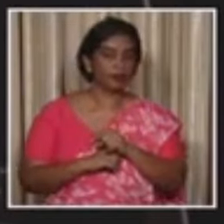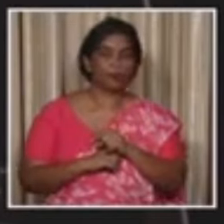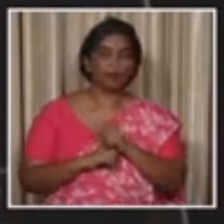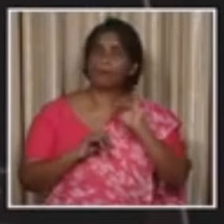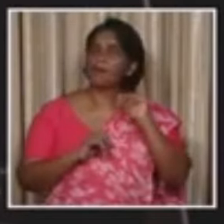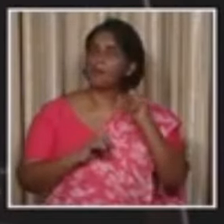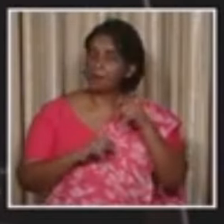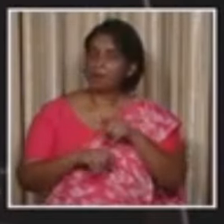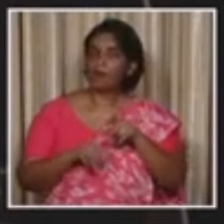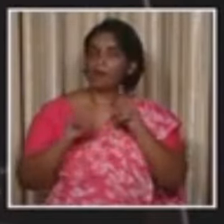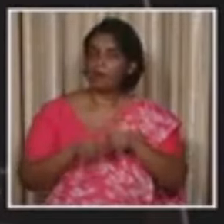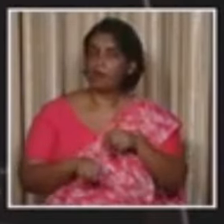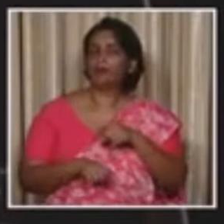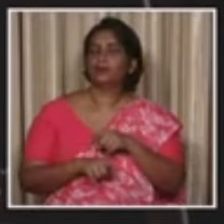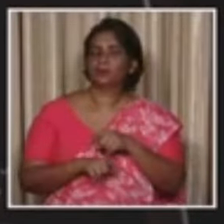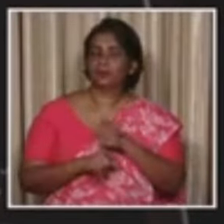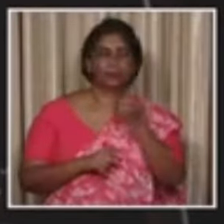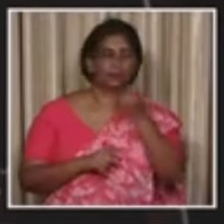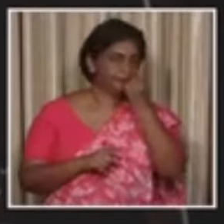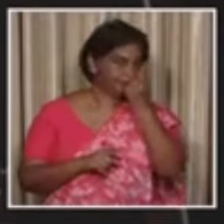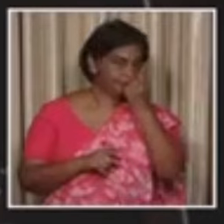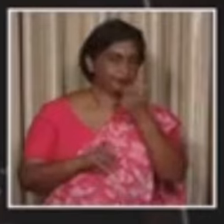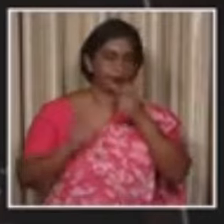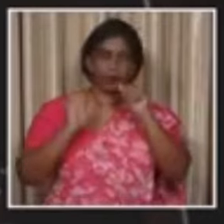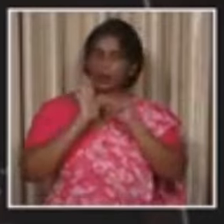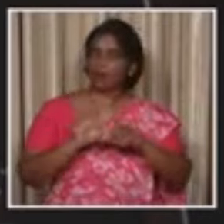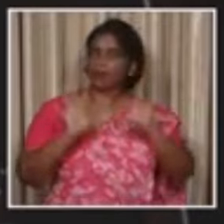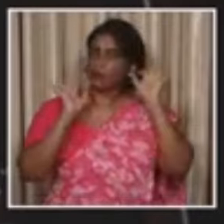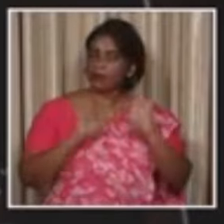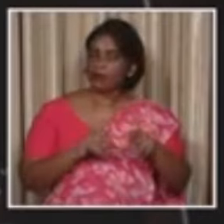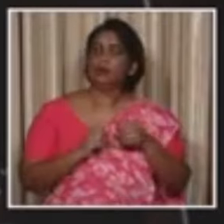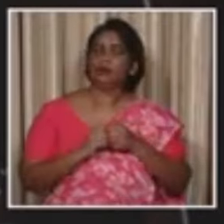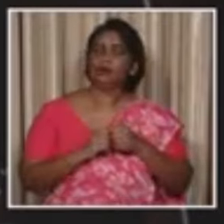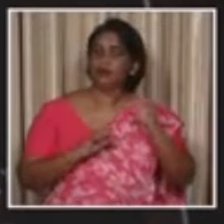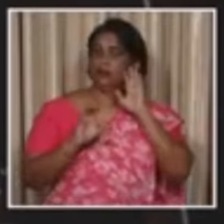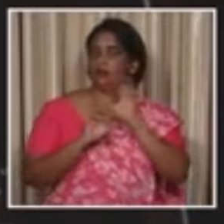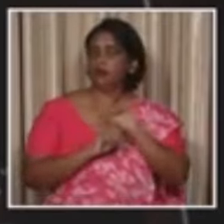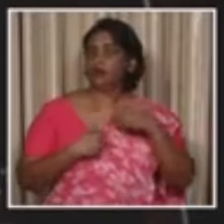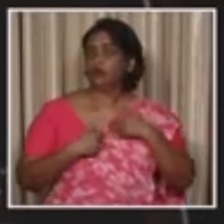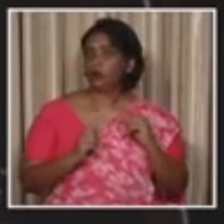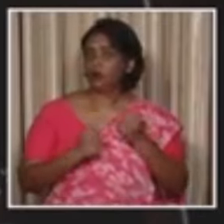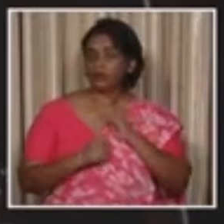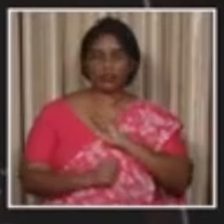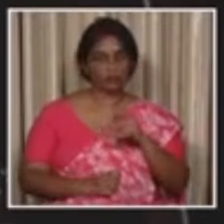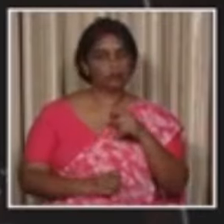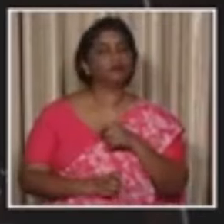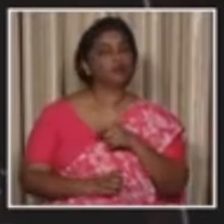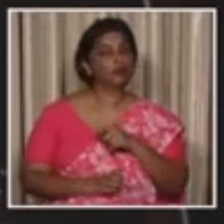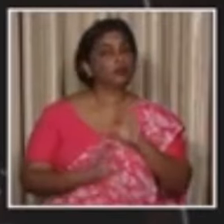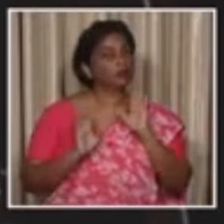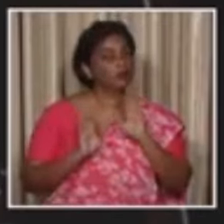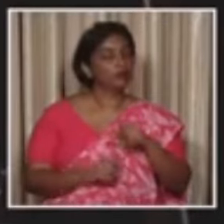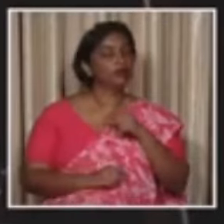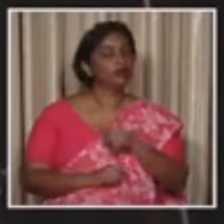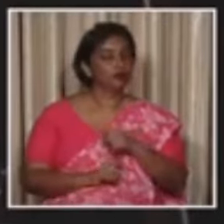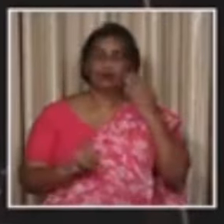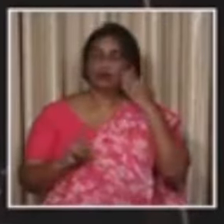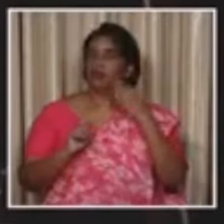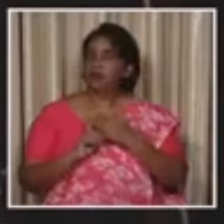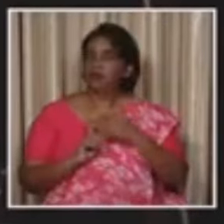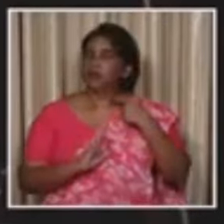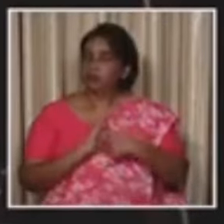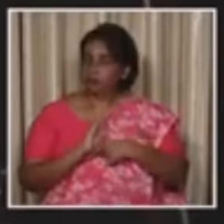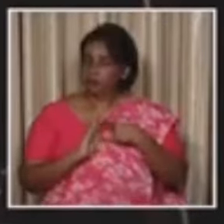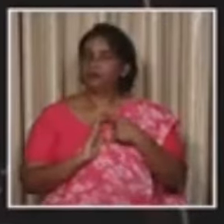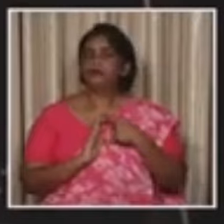යම් කිසි ආකාරයක අබමල් රේණුවකවත් හානිදායක වන විදිහේ ප්‍රකාශ කරන්න උත්සාහ කරන්නේ නැහැ. නමුත් මේ පිළිබඳව මේ